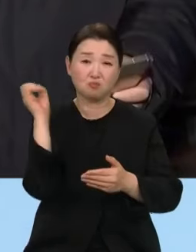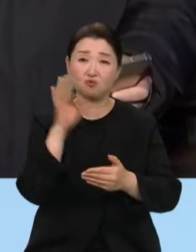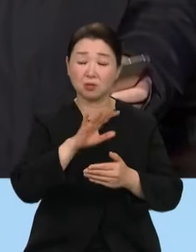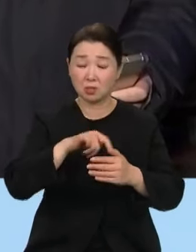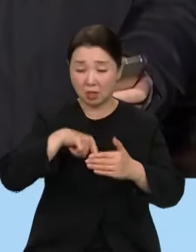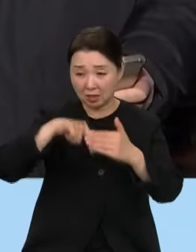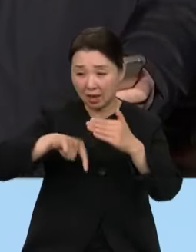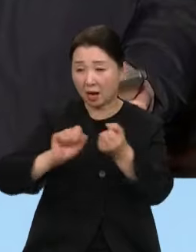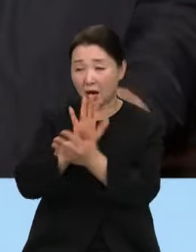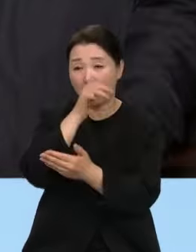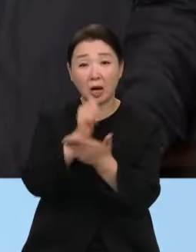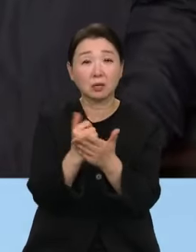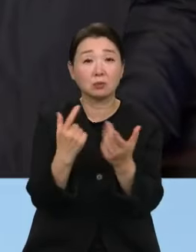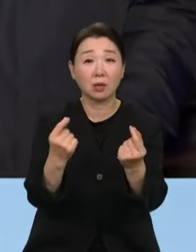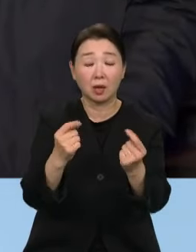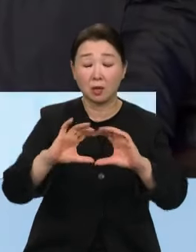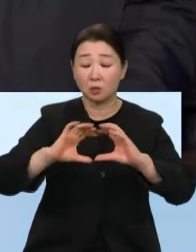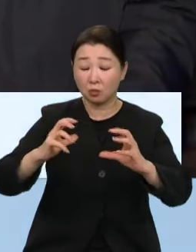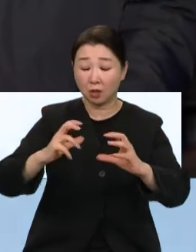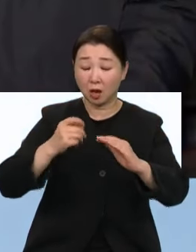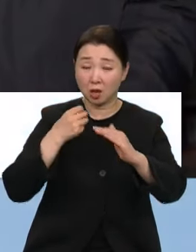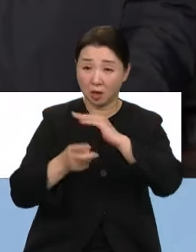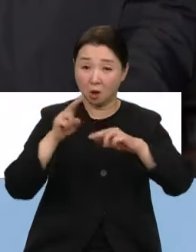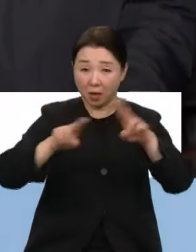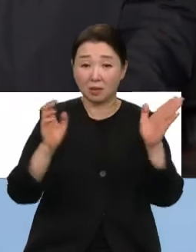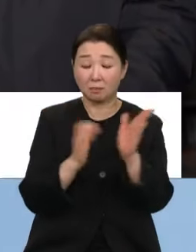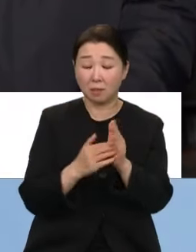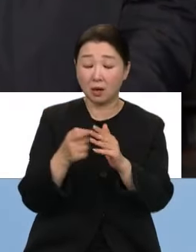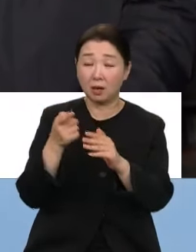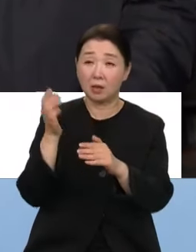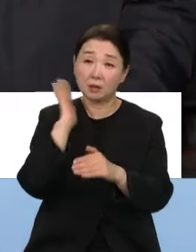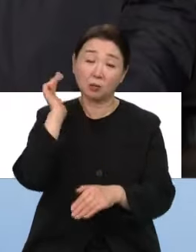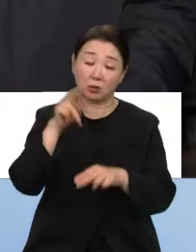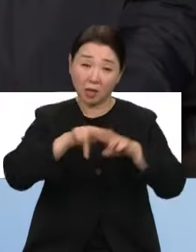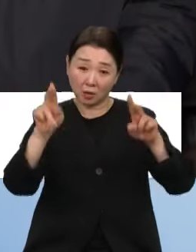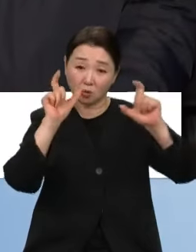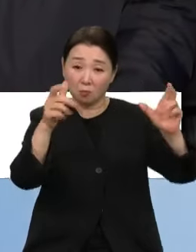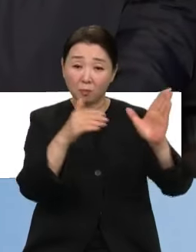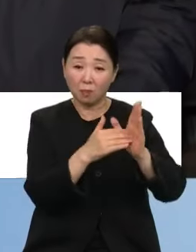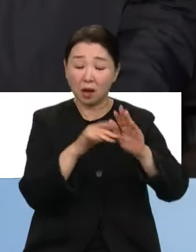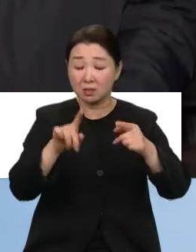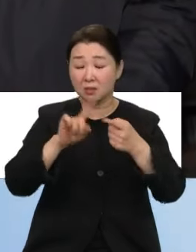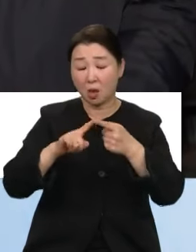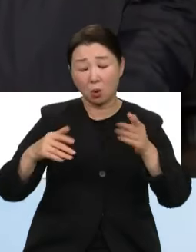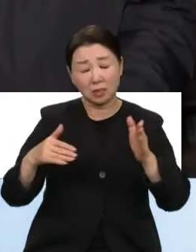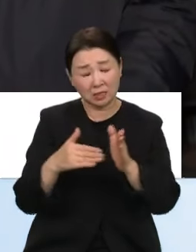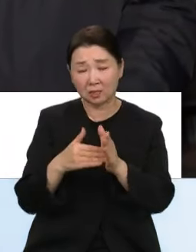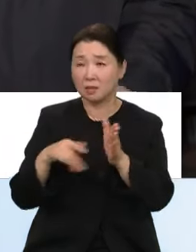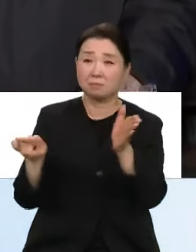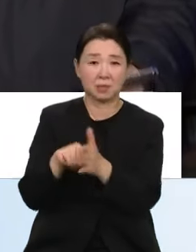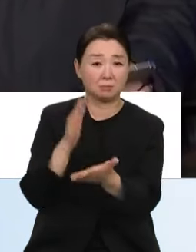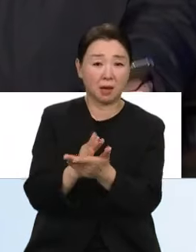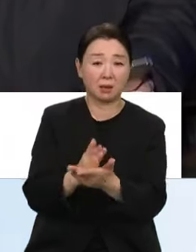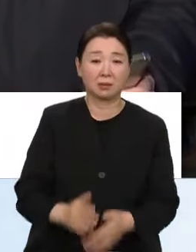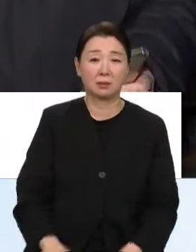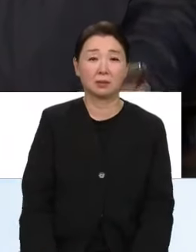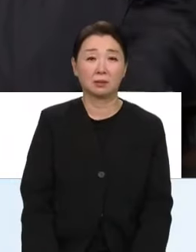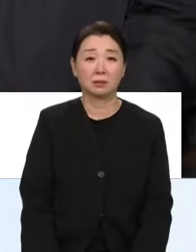했고요. 국회가 계엄 해제를 의결하면서 대통령도 해제 선포를 하긴 했지만 이대로 끝까지 믿어서는 안 된다고